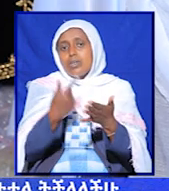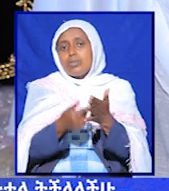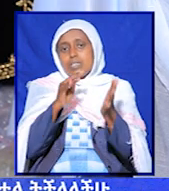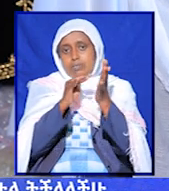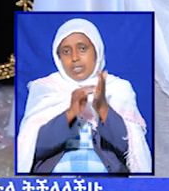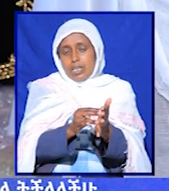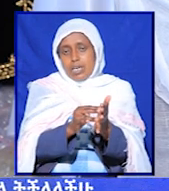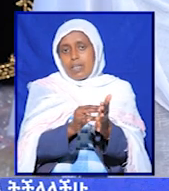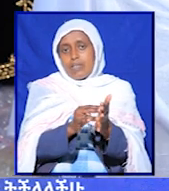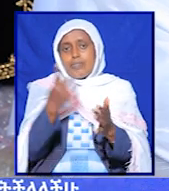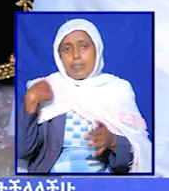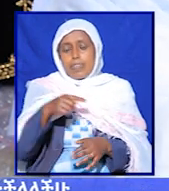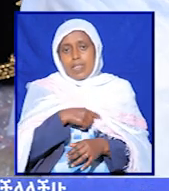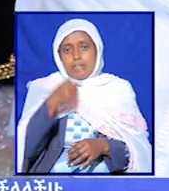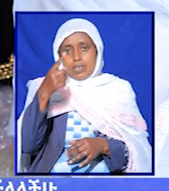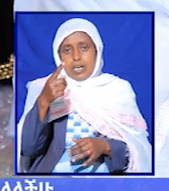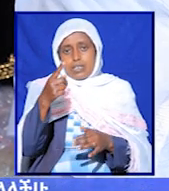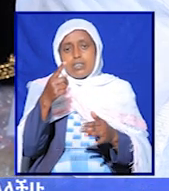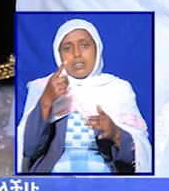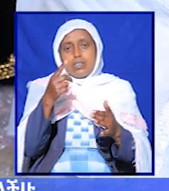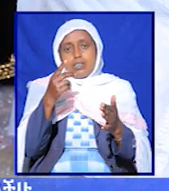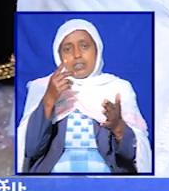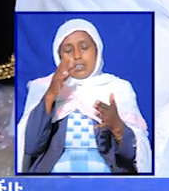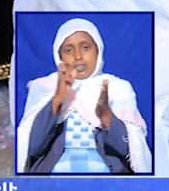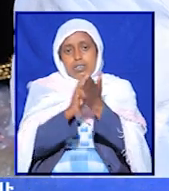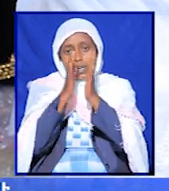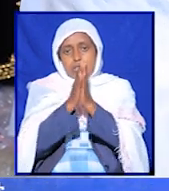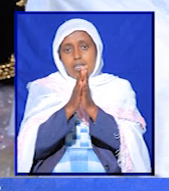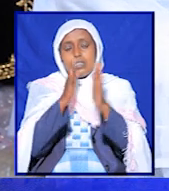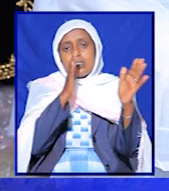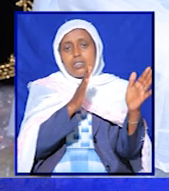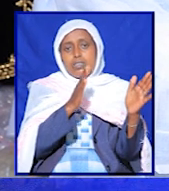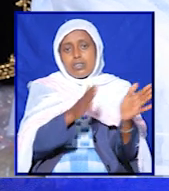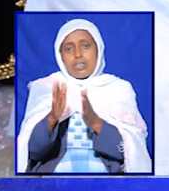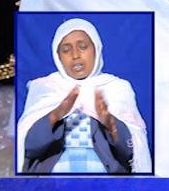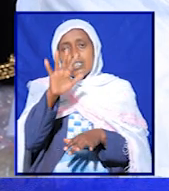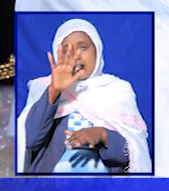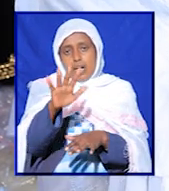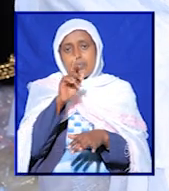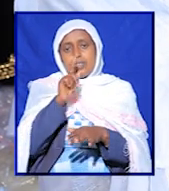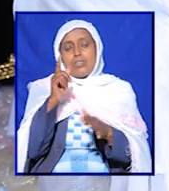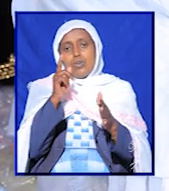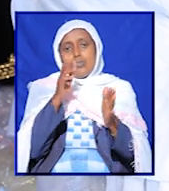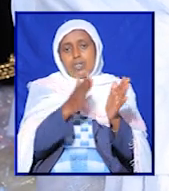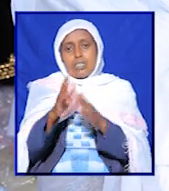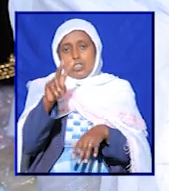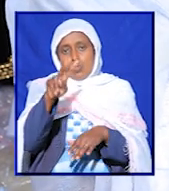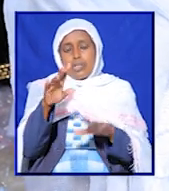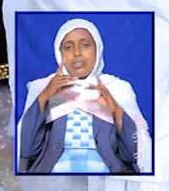በዛ መሳሌ እኛም ለአንድ ሎክ ስናዘጋጅ ማለት ነው ለአንድ ቅዳሴ የአምስት ሎካን ነው እናዘጋጀው ሁለት